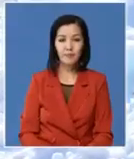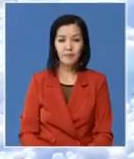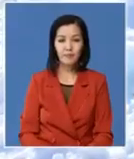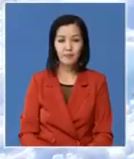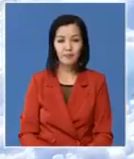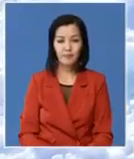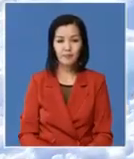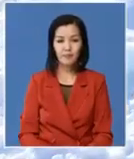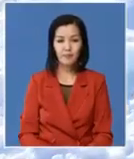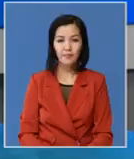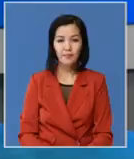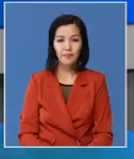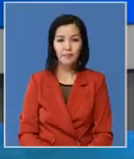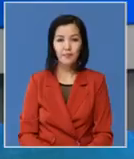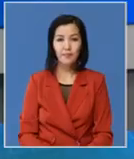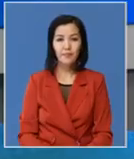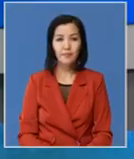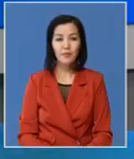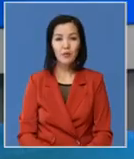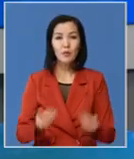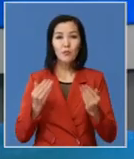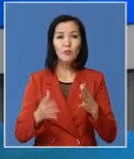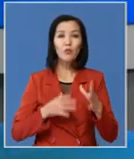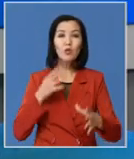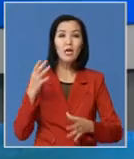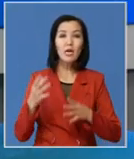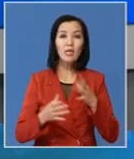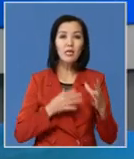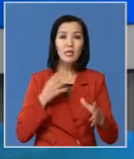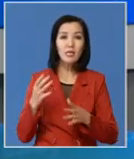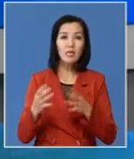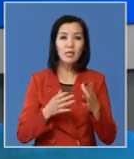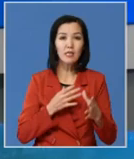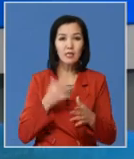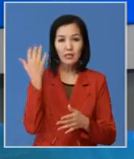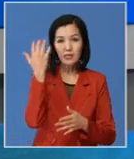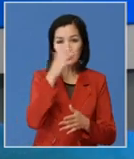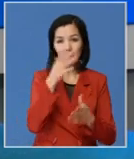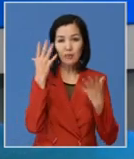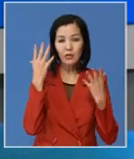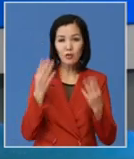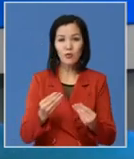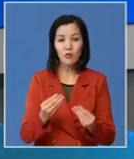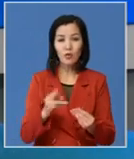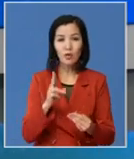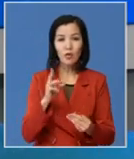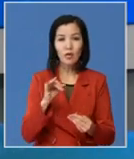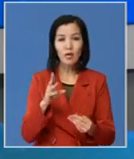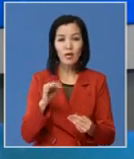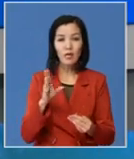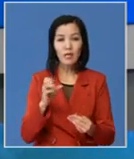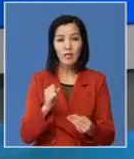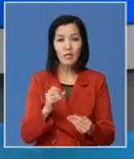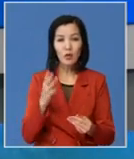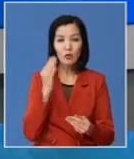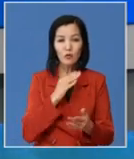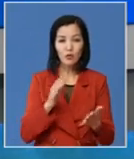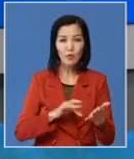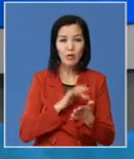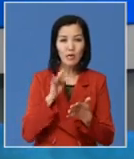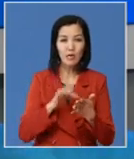аптап ыстыққа қарамай тазалық жұмыстарын жүргізіп, аудан қалаларды абаттандырып, елімізді көркейтуге сүбелі үлес қосты. Кеш